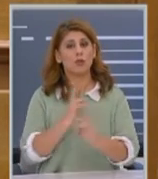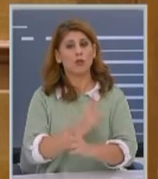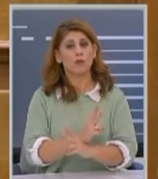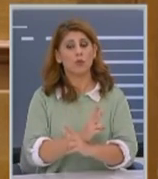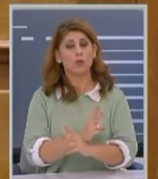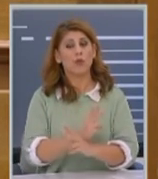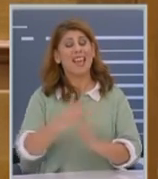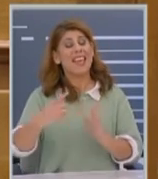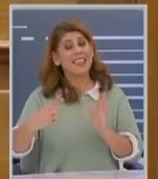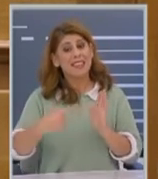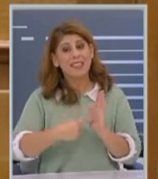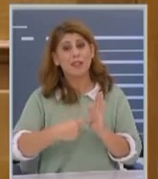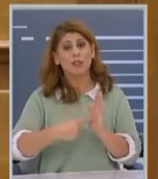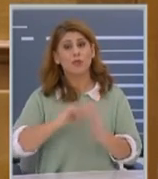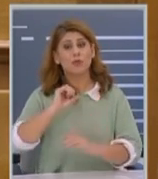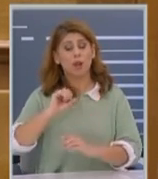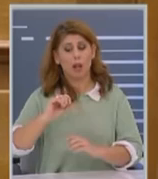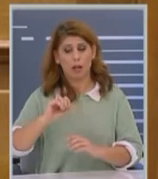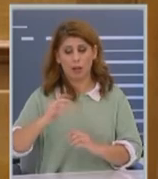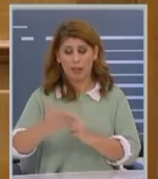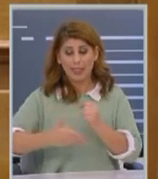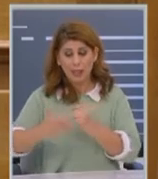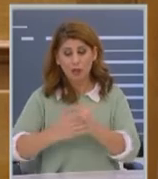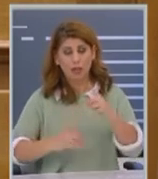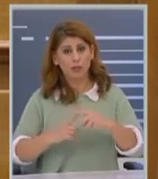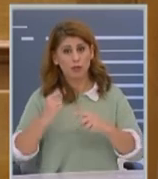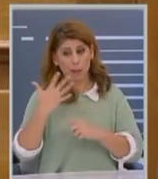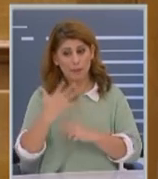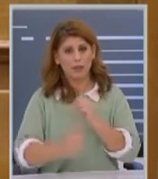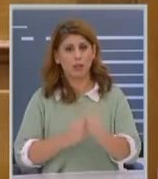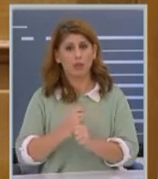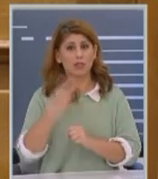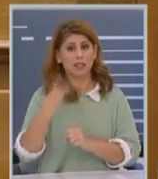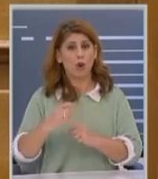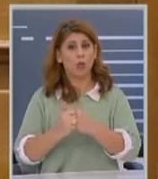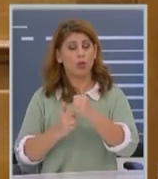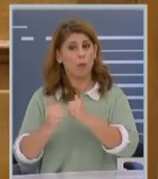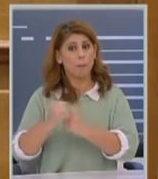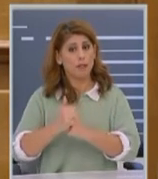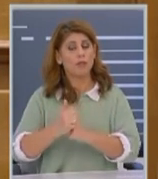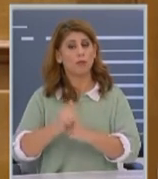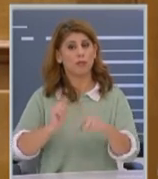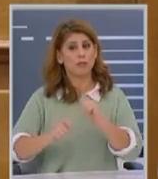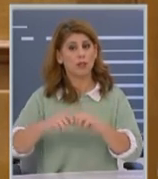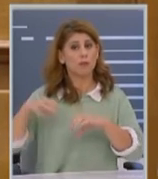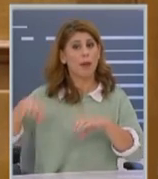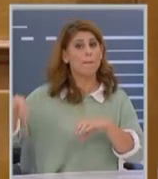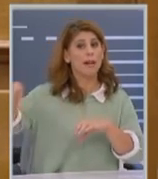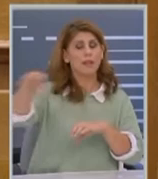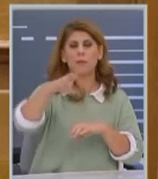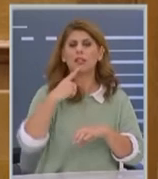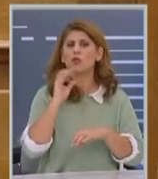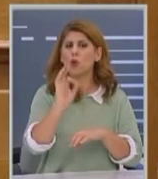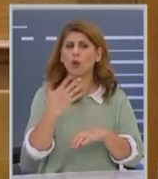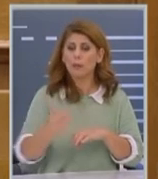1.000 γεωτεχνικούς θα στείλουμε στην επόμενη πενταετία μέσα στις 300 δομές που θα δημιουργηθούν στην επαρχία. Με ποιο στόχο? Να